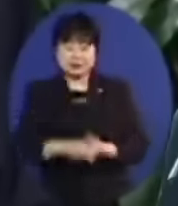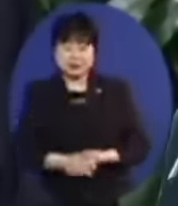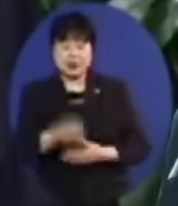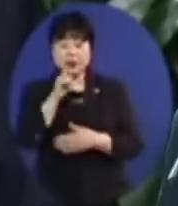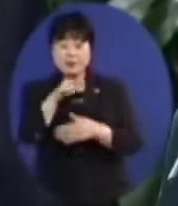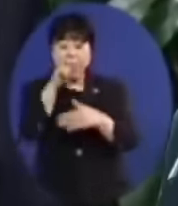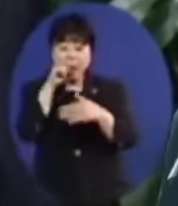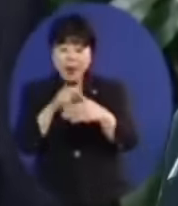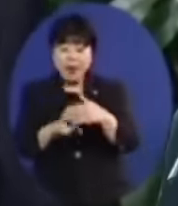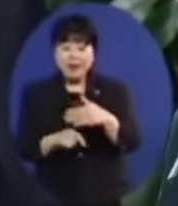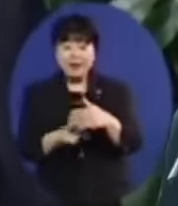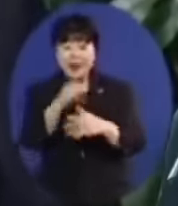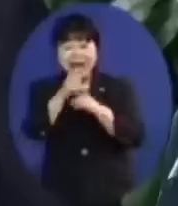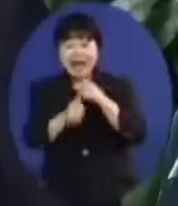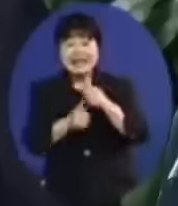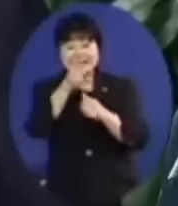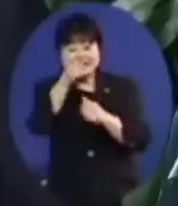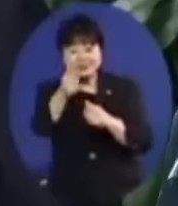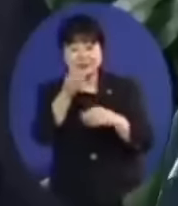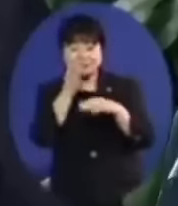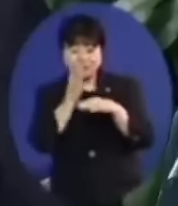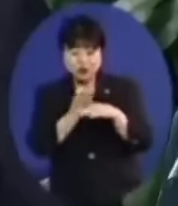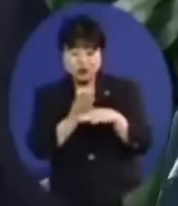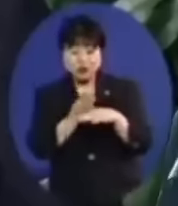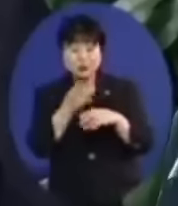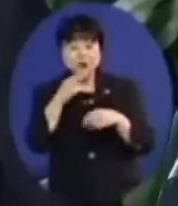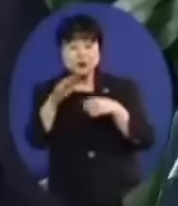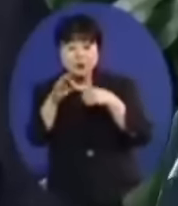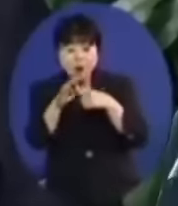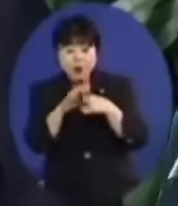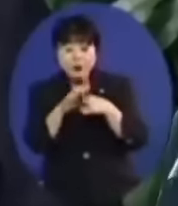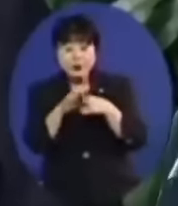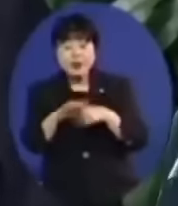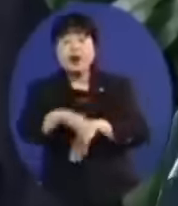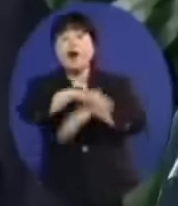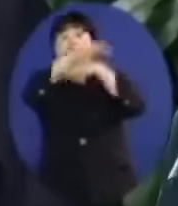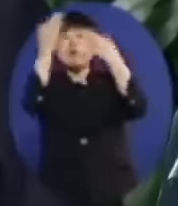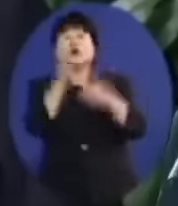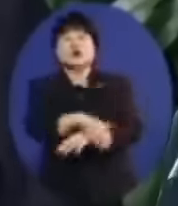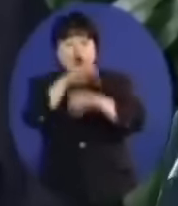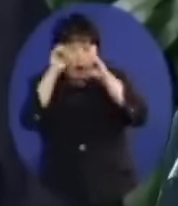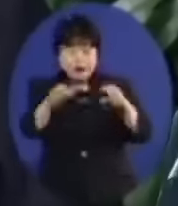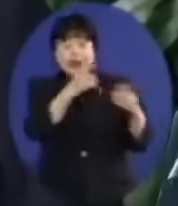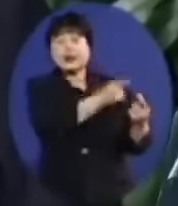마음속에 하나님이 중심에 잡고 있지 않으면 모든 것이 헛된 것입니다.